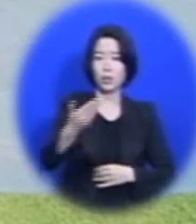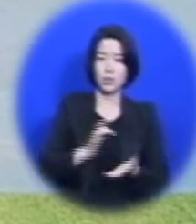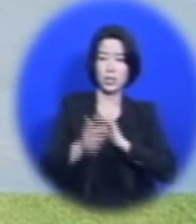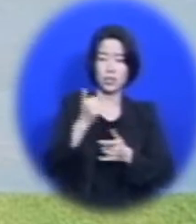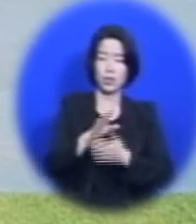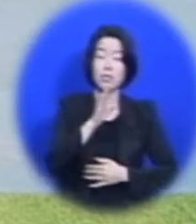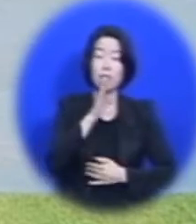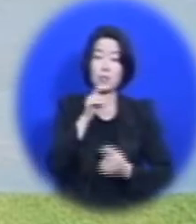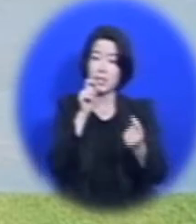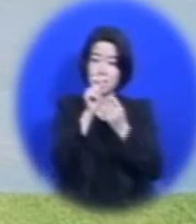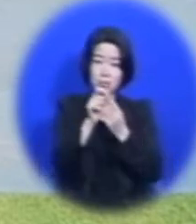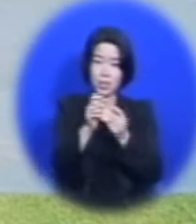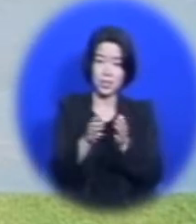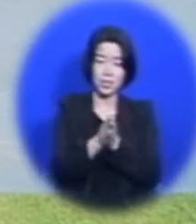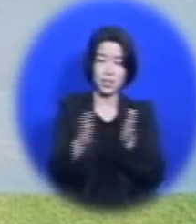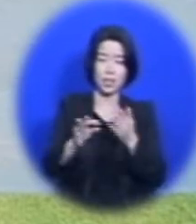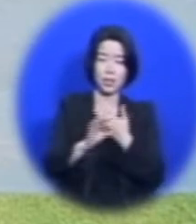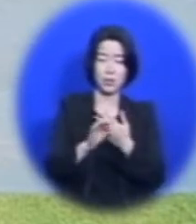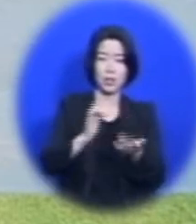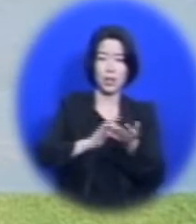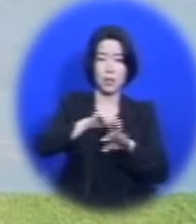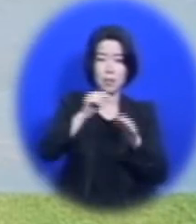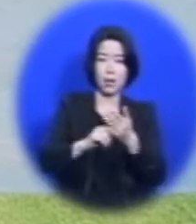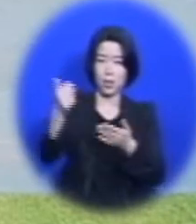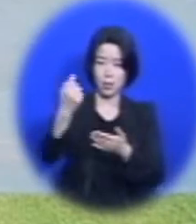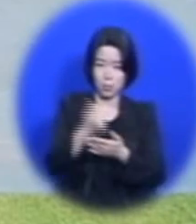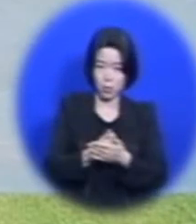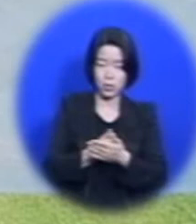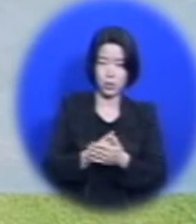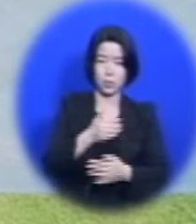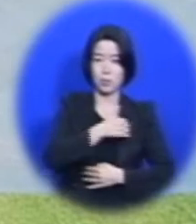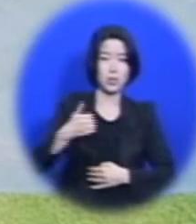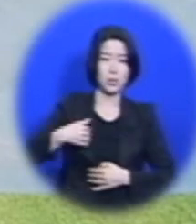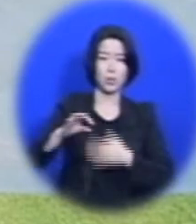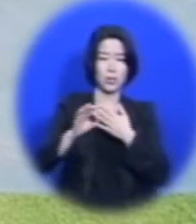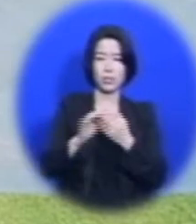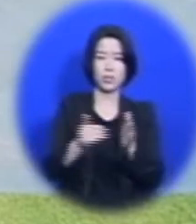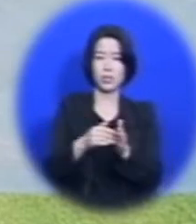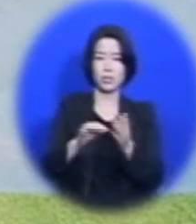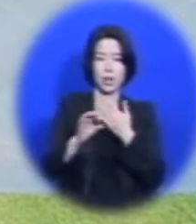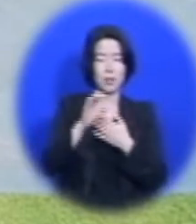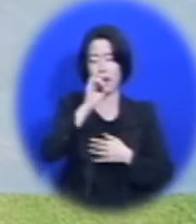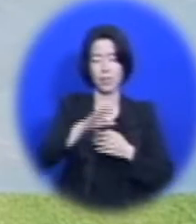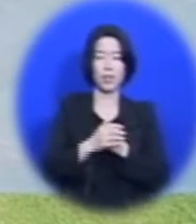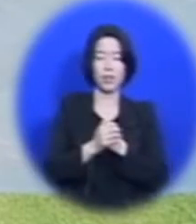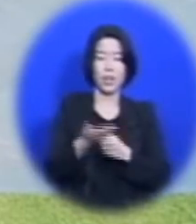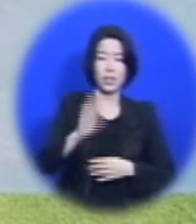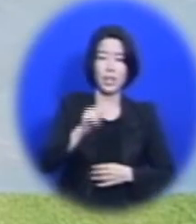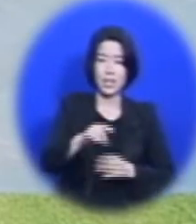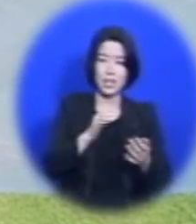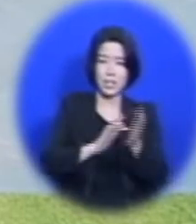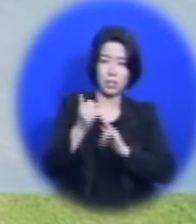예수님과 정말 친밀해지기까지는 예수님을 마음에 모신 것으로 만족하면 안 됩니다. 그런데 이